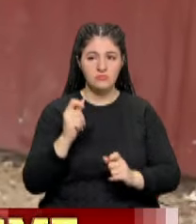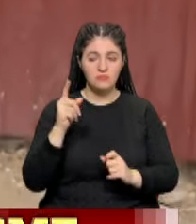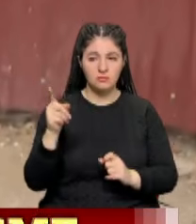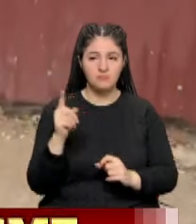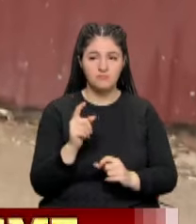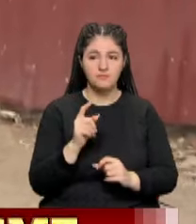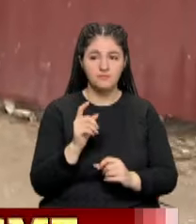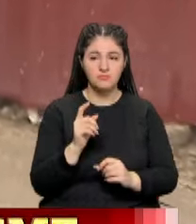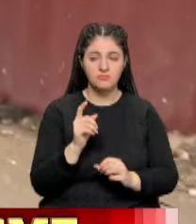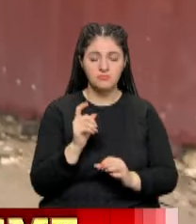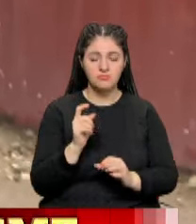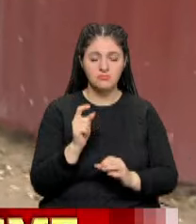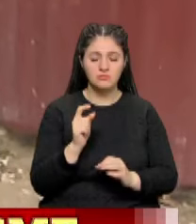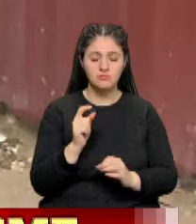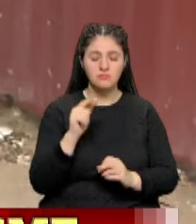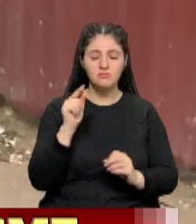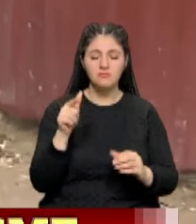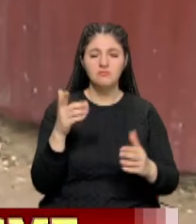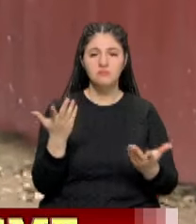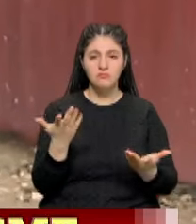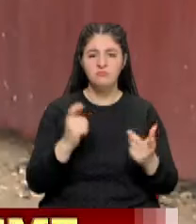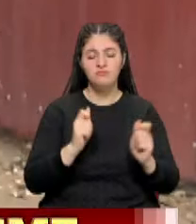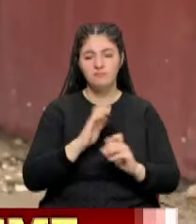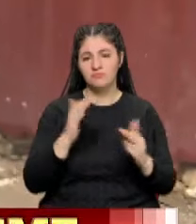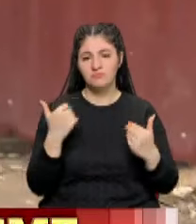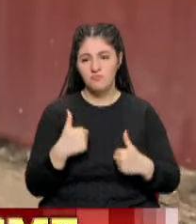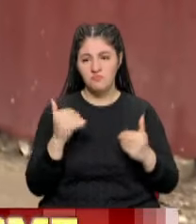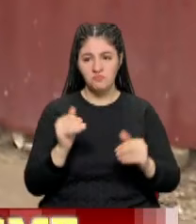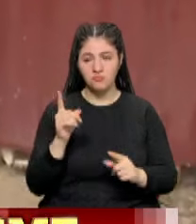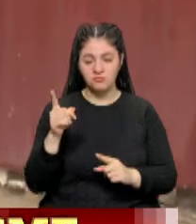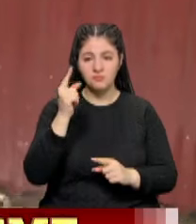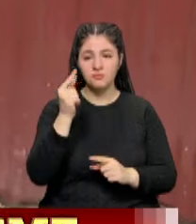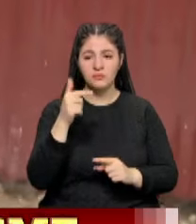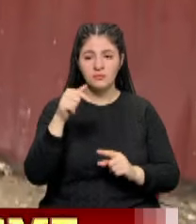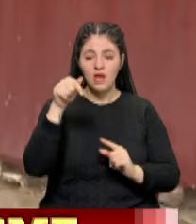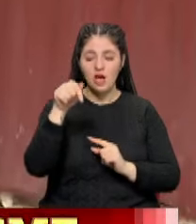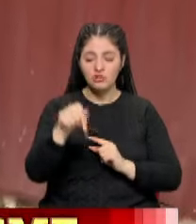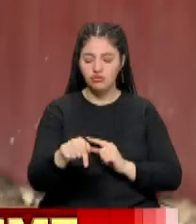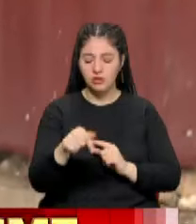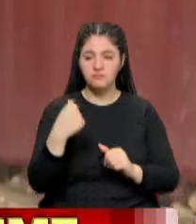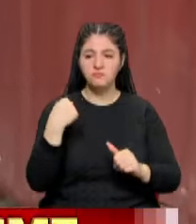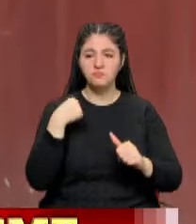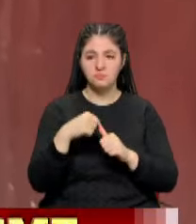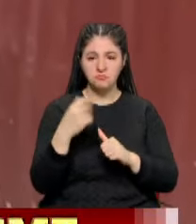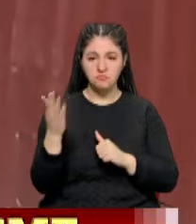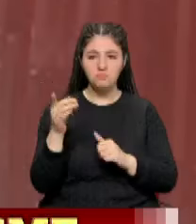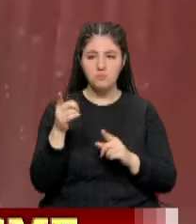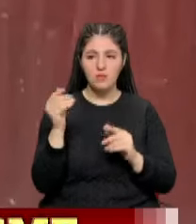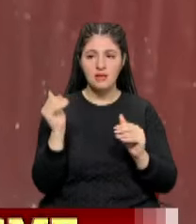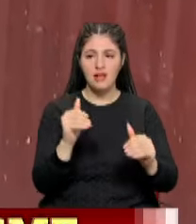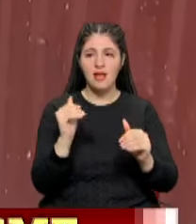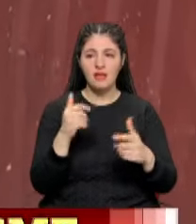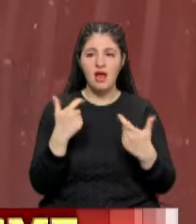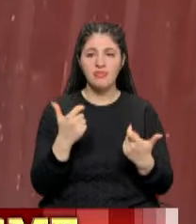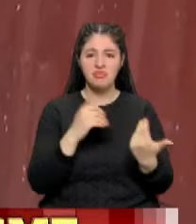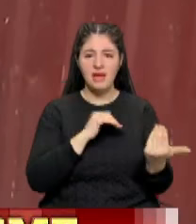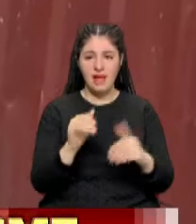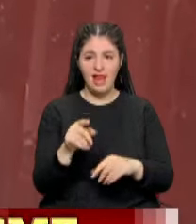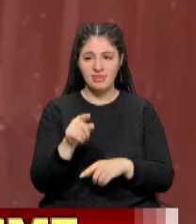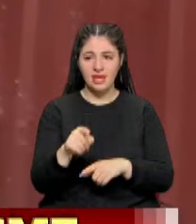kullanıldı ve şimdi de artık kullanılamaz halde. Biraz aşağısında yine buraya gelenlerin, Hatay'a